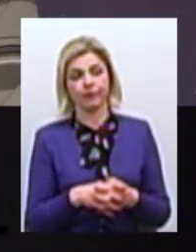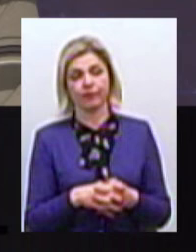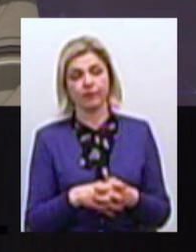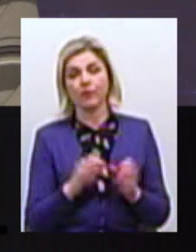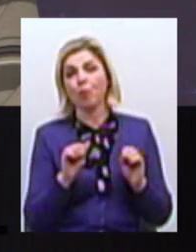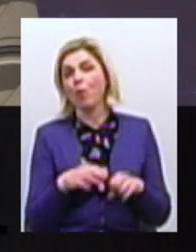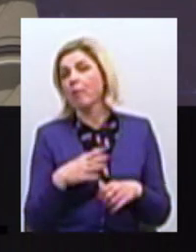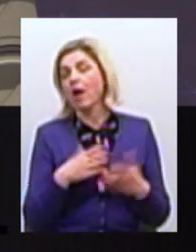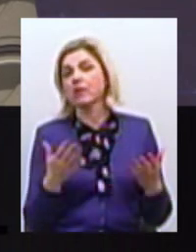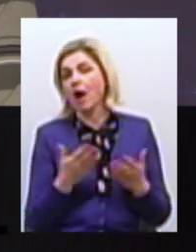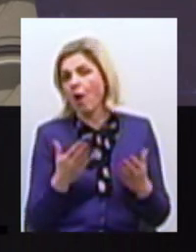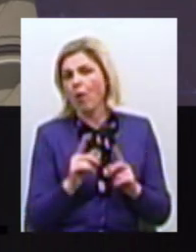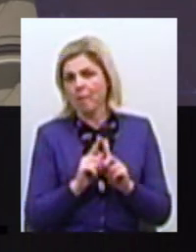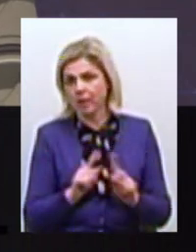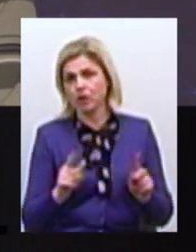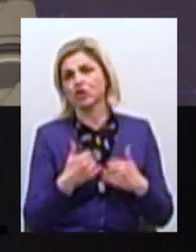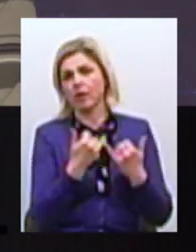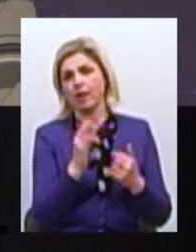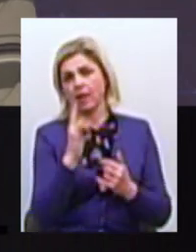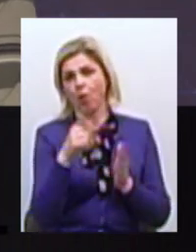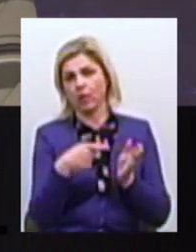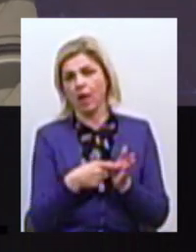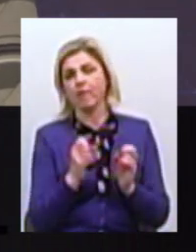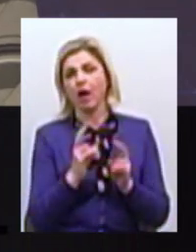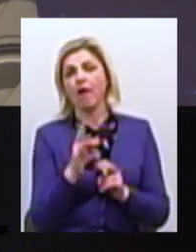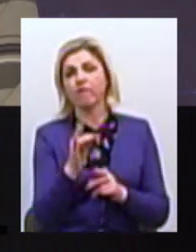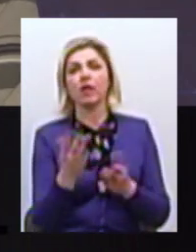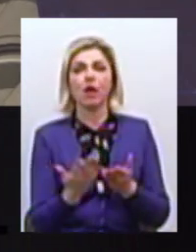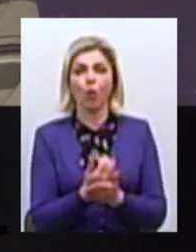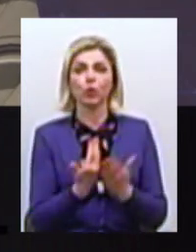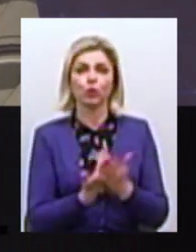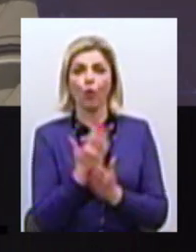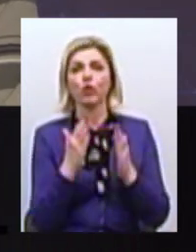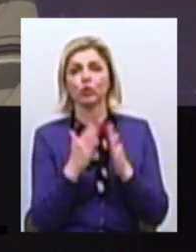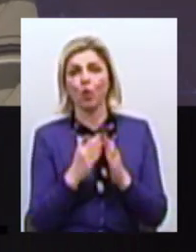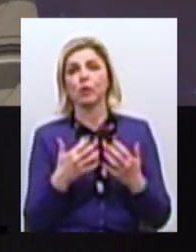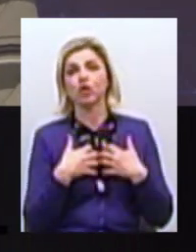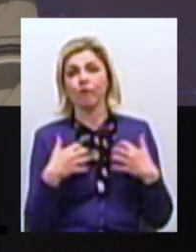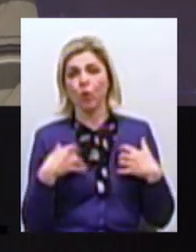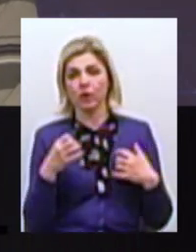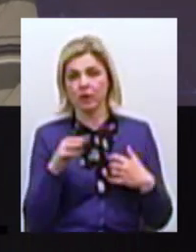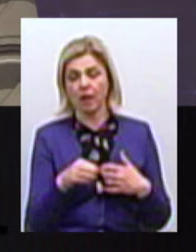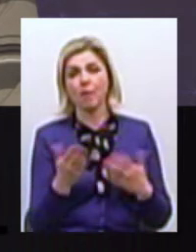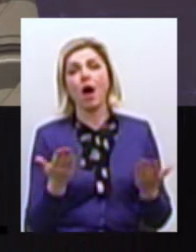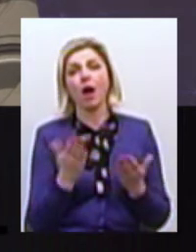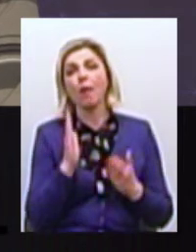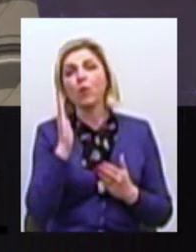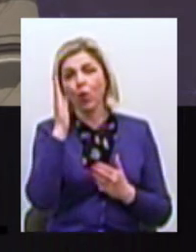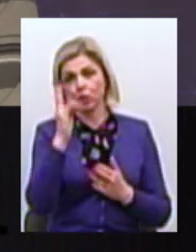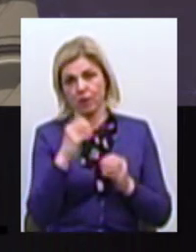месседж для николаевцев, то есть как вы находите новый дом животным и какие прогнозы на 2019